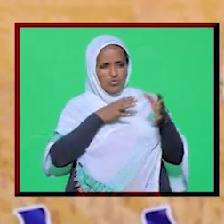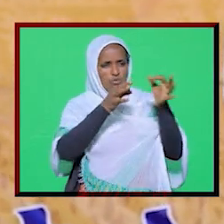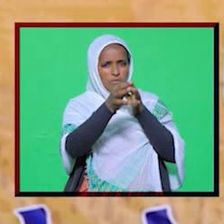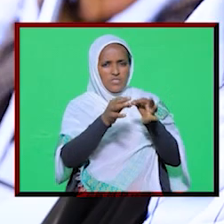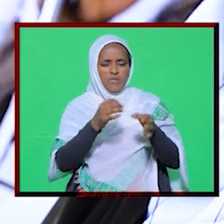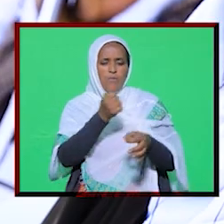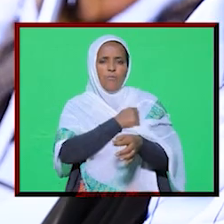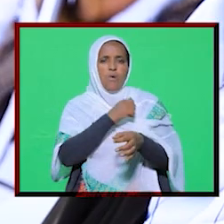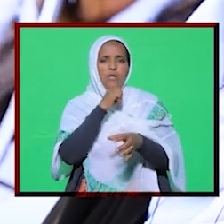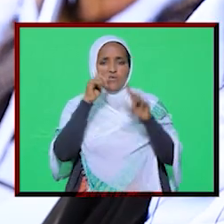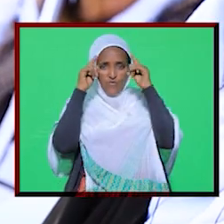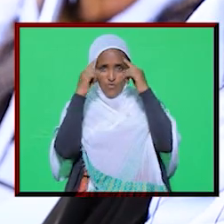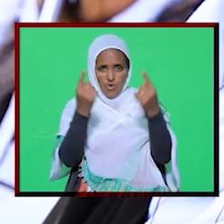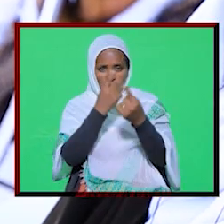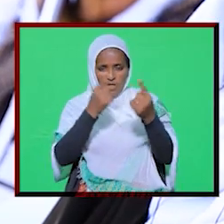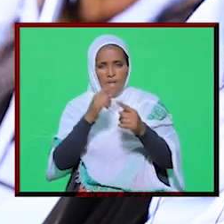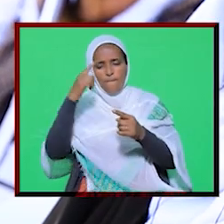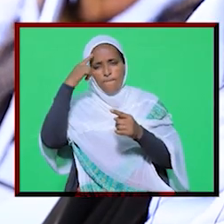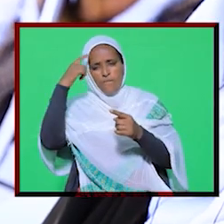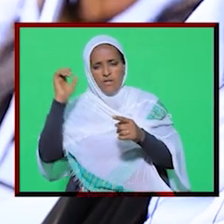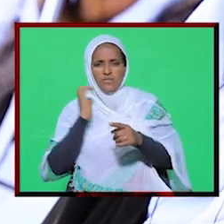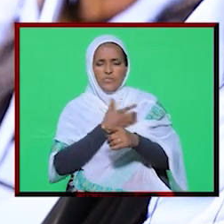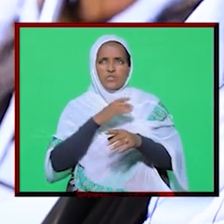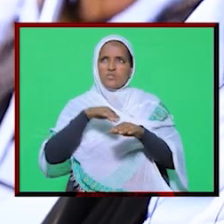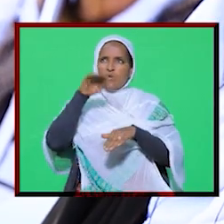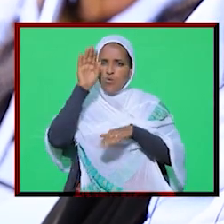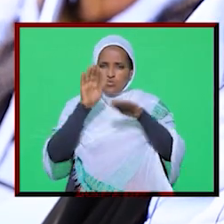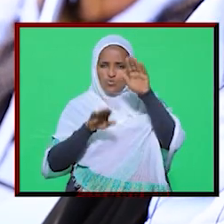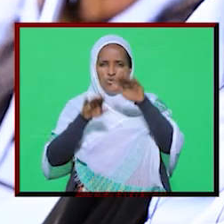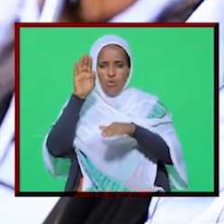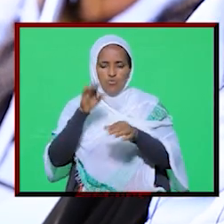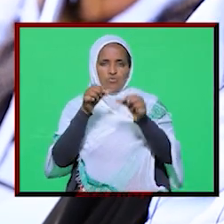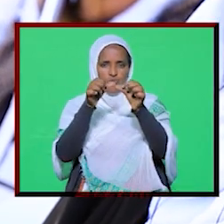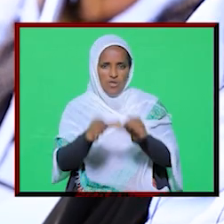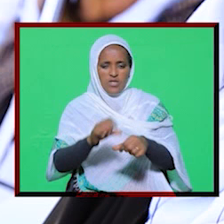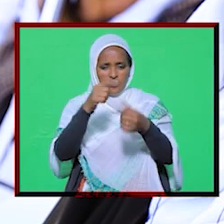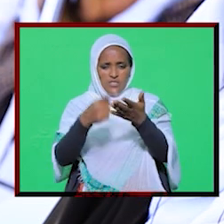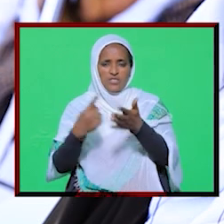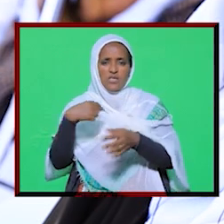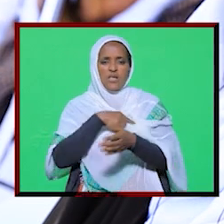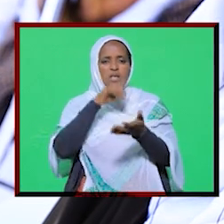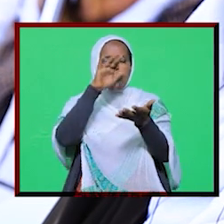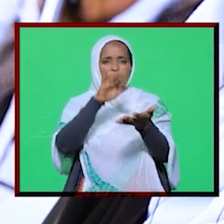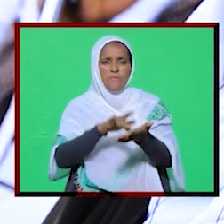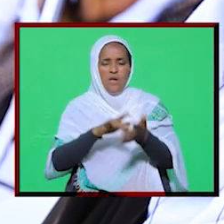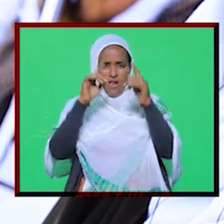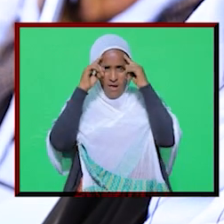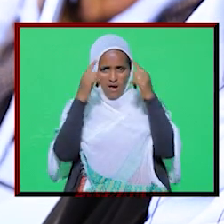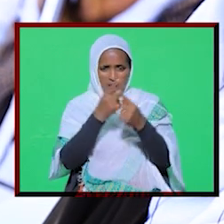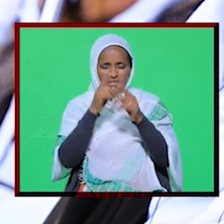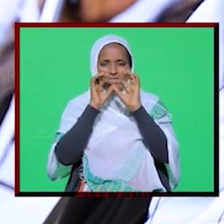ለመግለጽ የማንደፍረውን ኃጢያት በሐሳባችን ስናወጣው ስናወርደው እንውላለን። ስለዚህ ከኛ መካከል